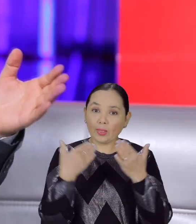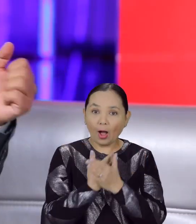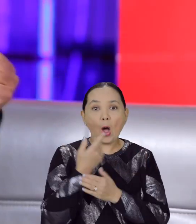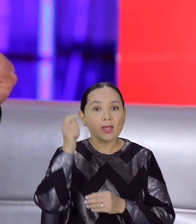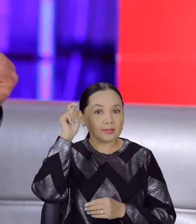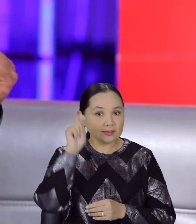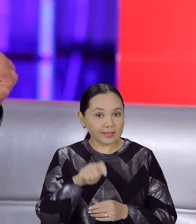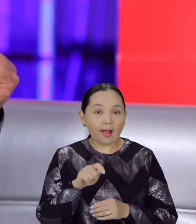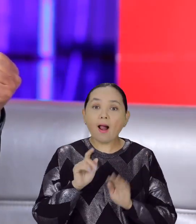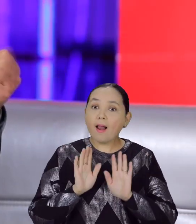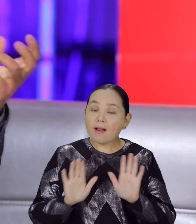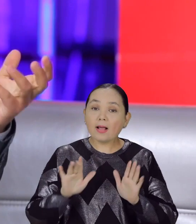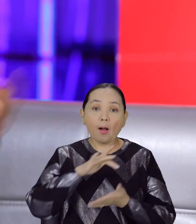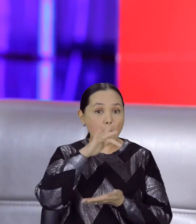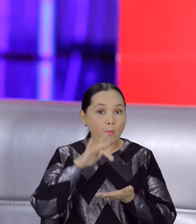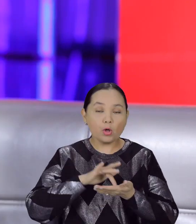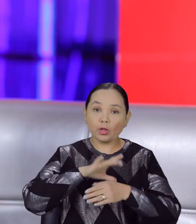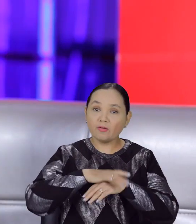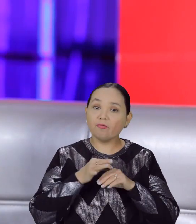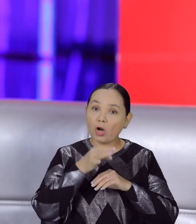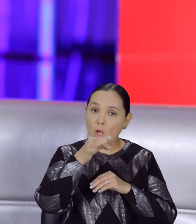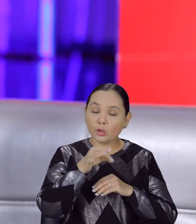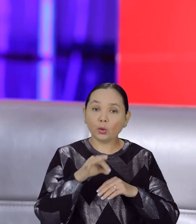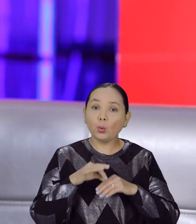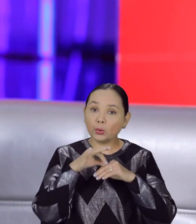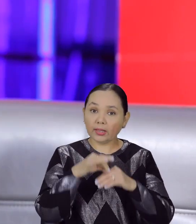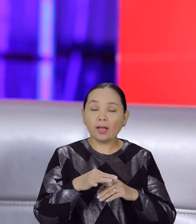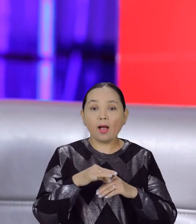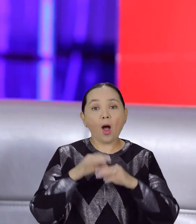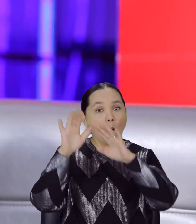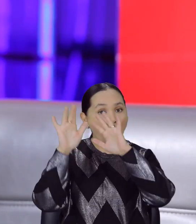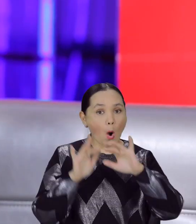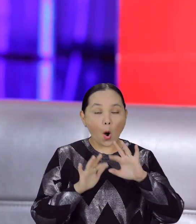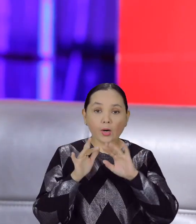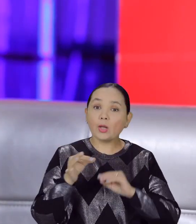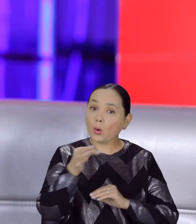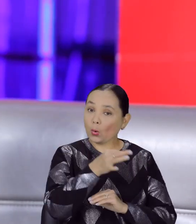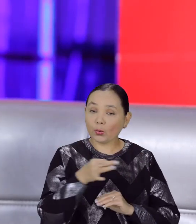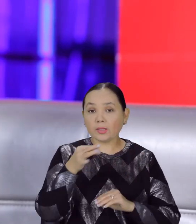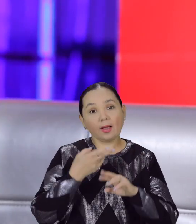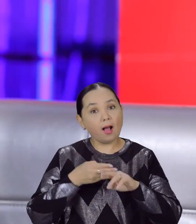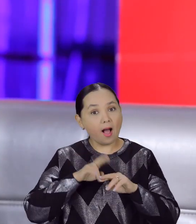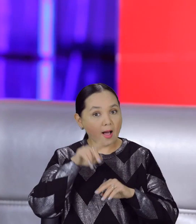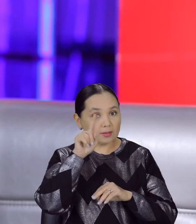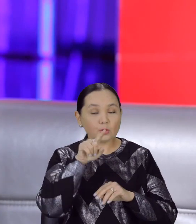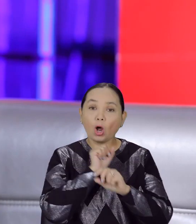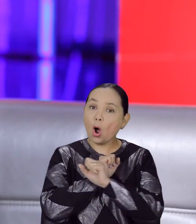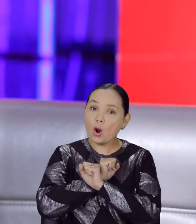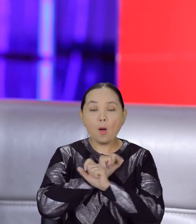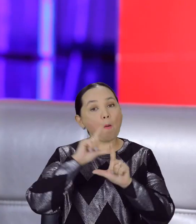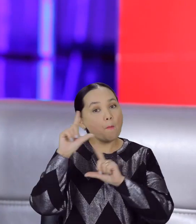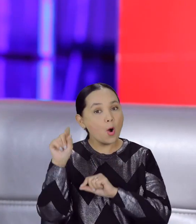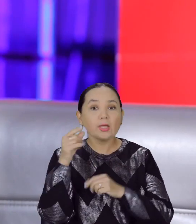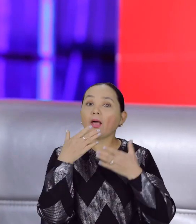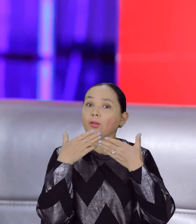studiyada, lekin poytaxt Toshkent viloyatida o'tkazilgan qorli hududdagi ana o'sha oromgohga